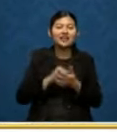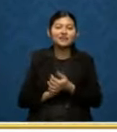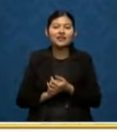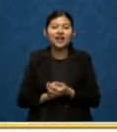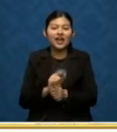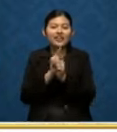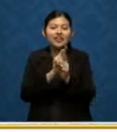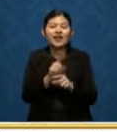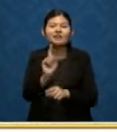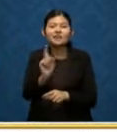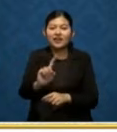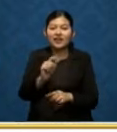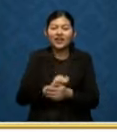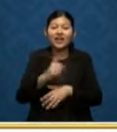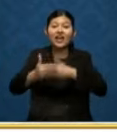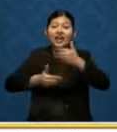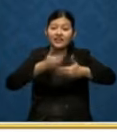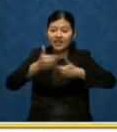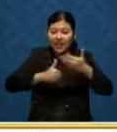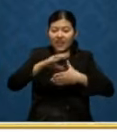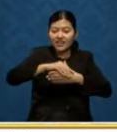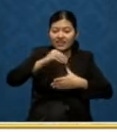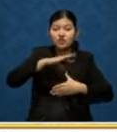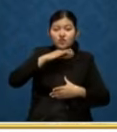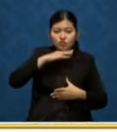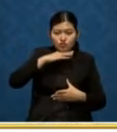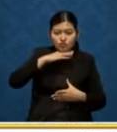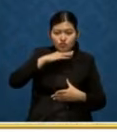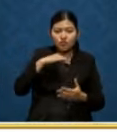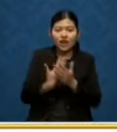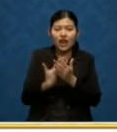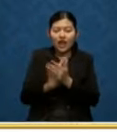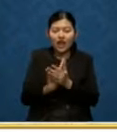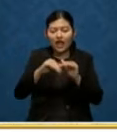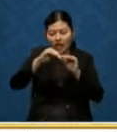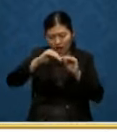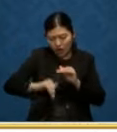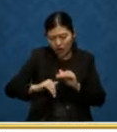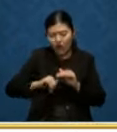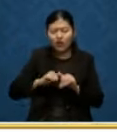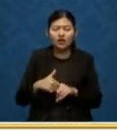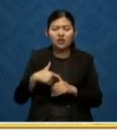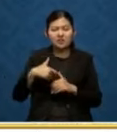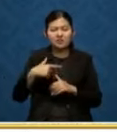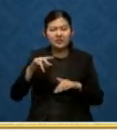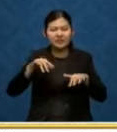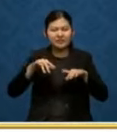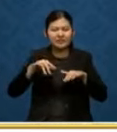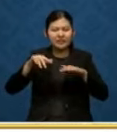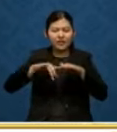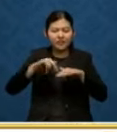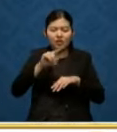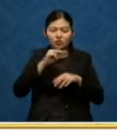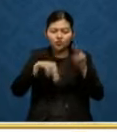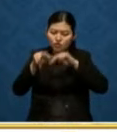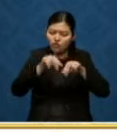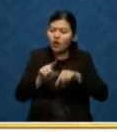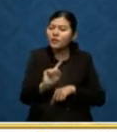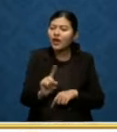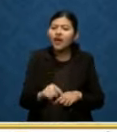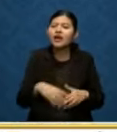ติดตามนะครับและตรวจสอบการขายเนื้อหมูนะครับที่ราคาต่ำกว่าตลาดนะครับผิดปกตินะครับโดยตรวจสอบคนตรวจสอบว่า